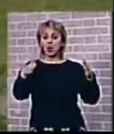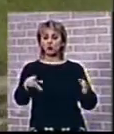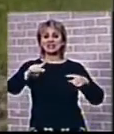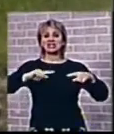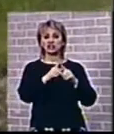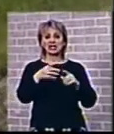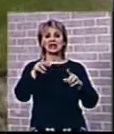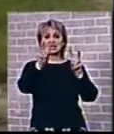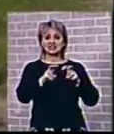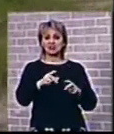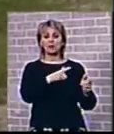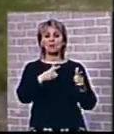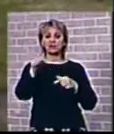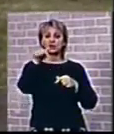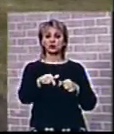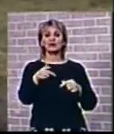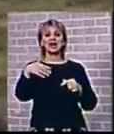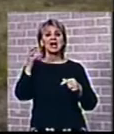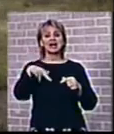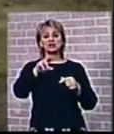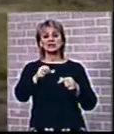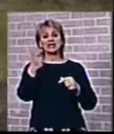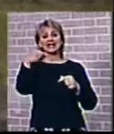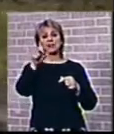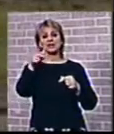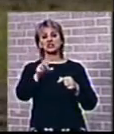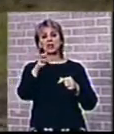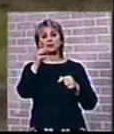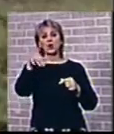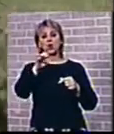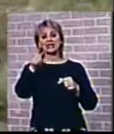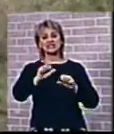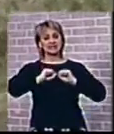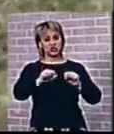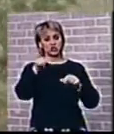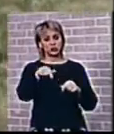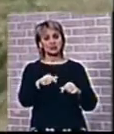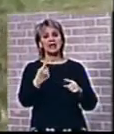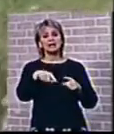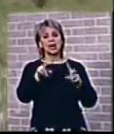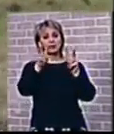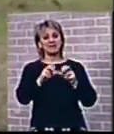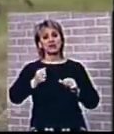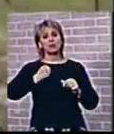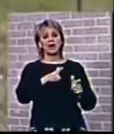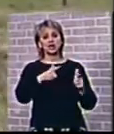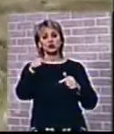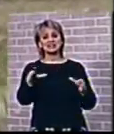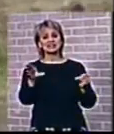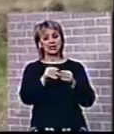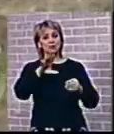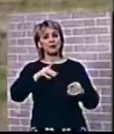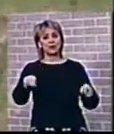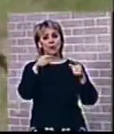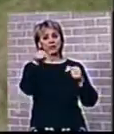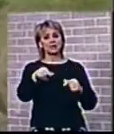инженерной, разведывательной подготовке, радиационной, химической и биологической защите. Для проверки боеготовности соединения были